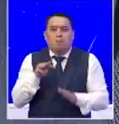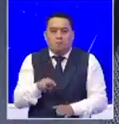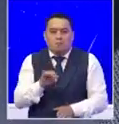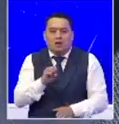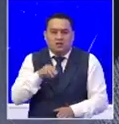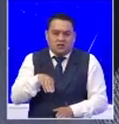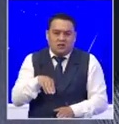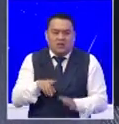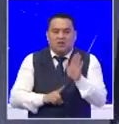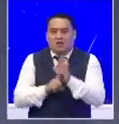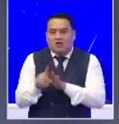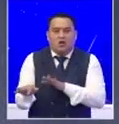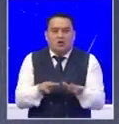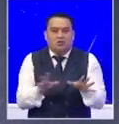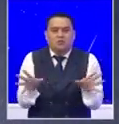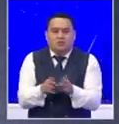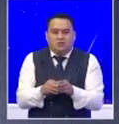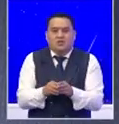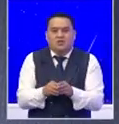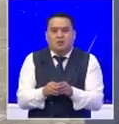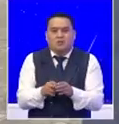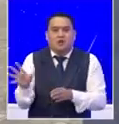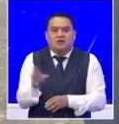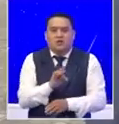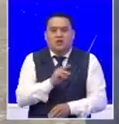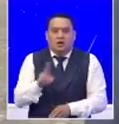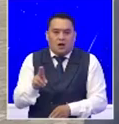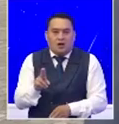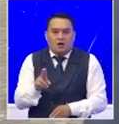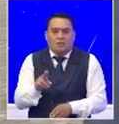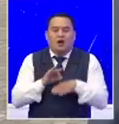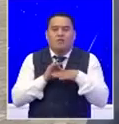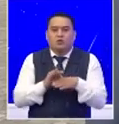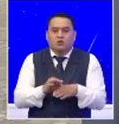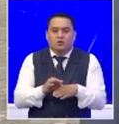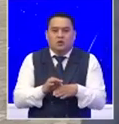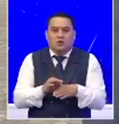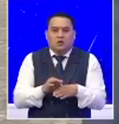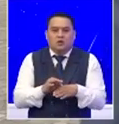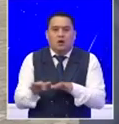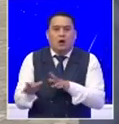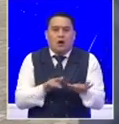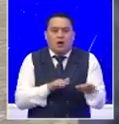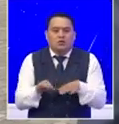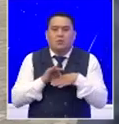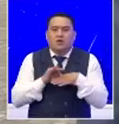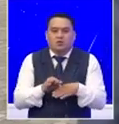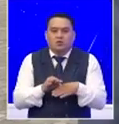марта стартовала акция «Безбергемес». По всей республике идет такие акции